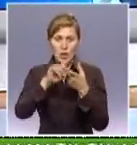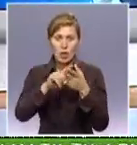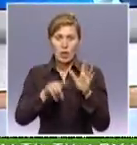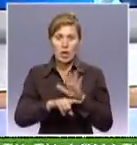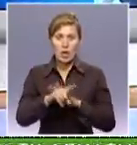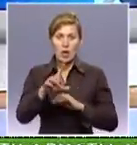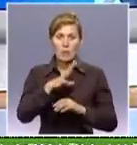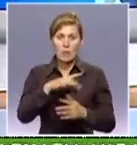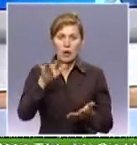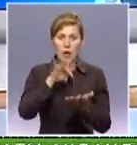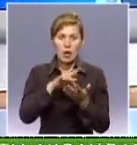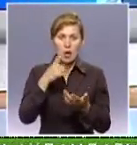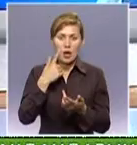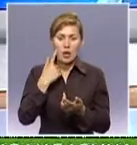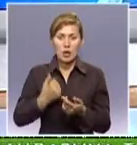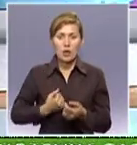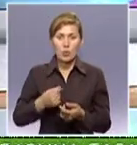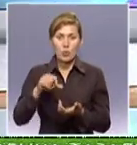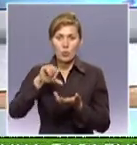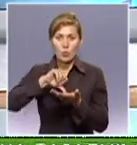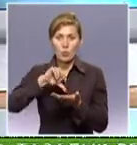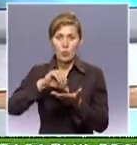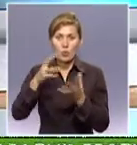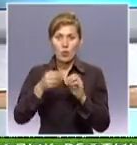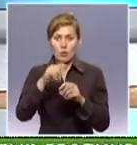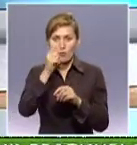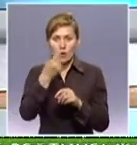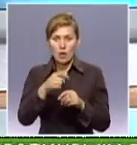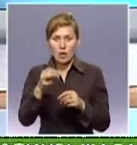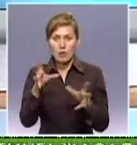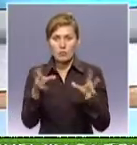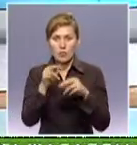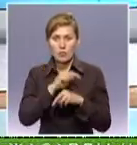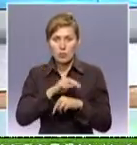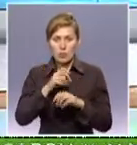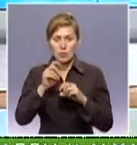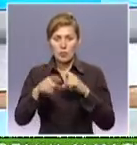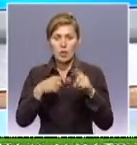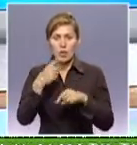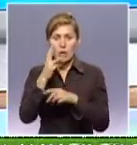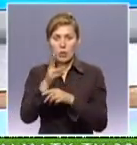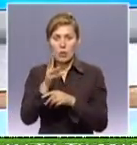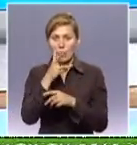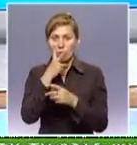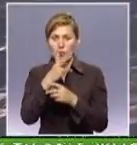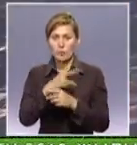алынды. Қалалық ардагерлер мәслихатымен бірігіп жасалып жатқан жұмыстар жайлы келесі бейнематериалда.